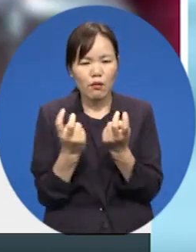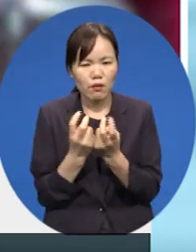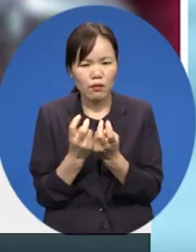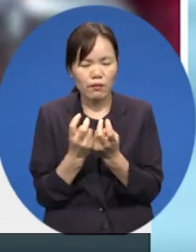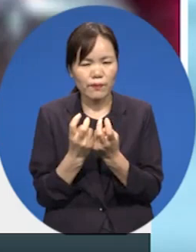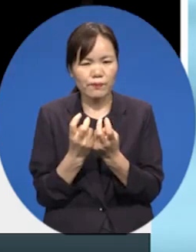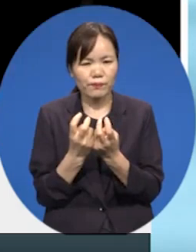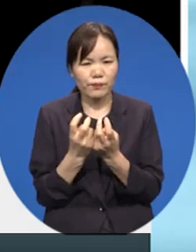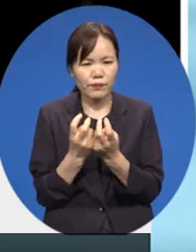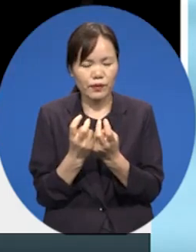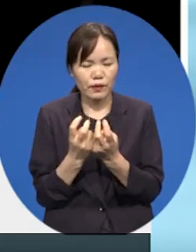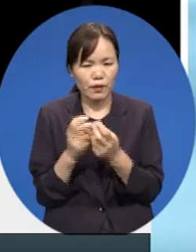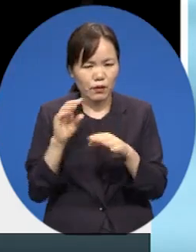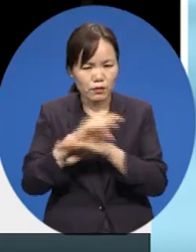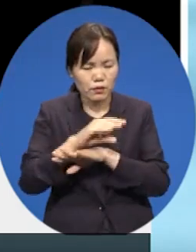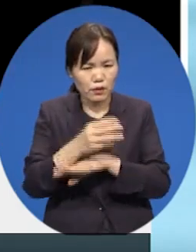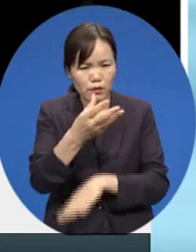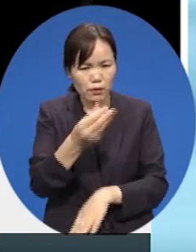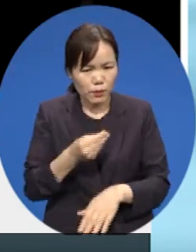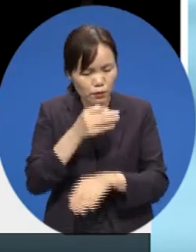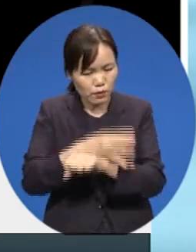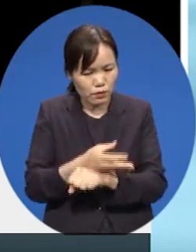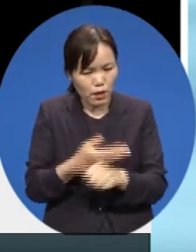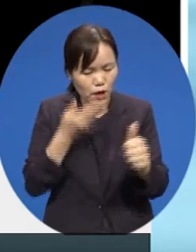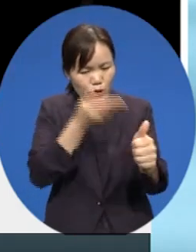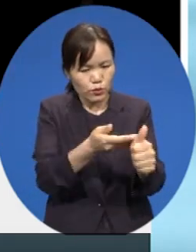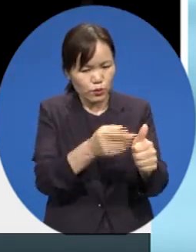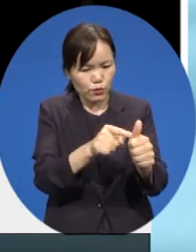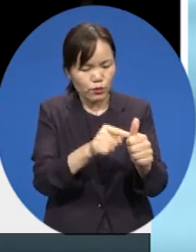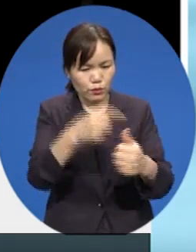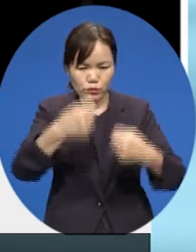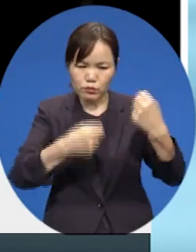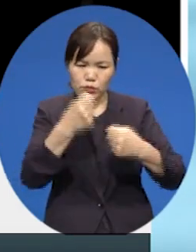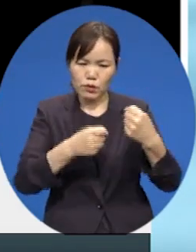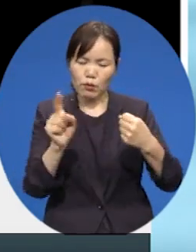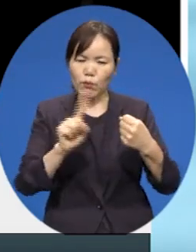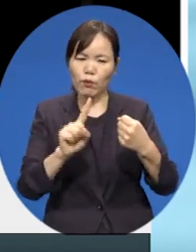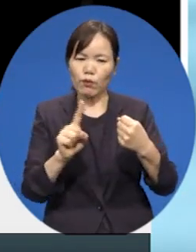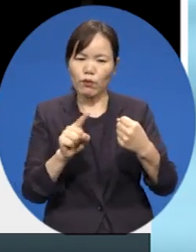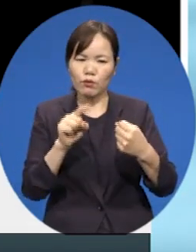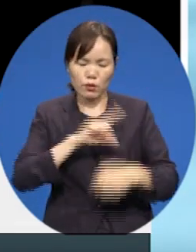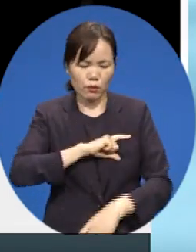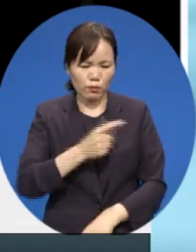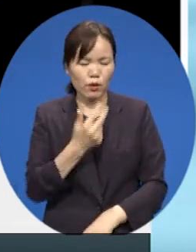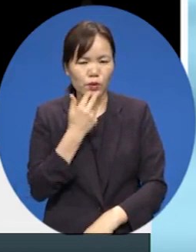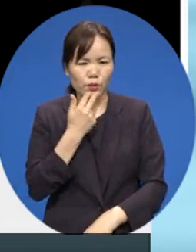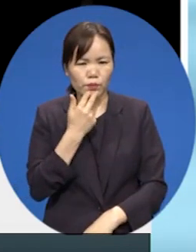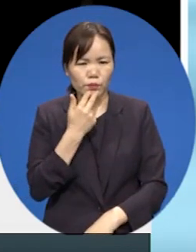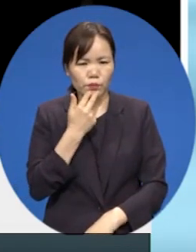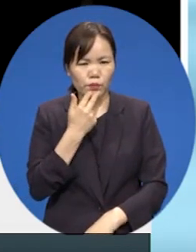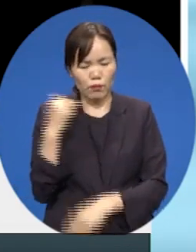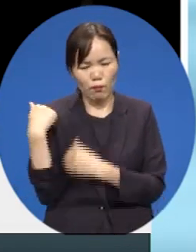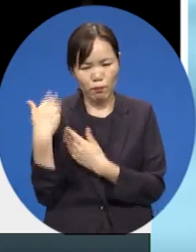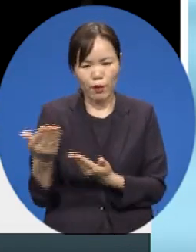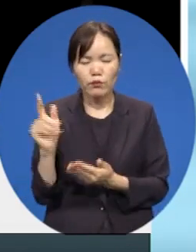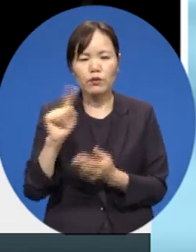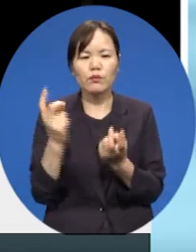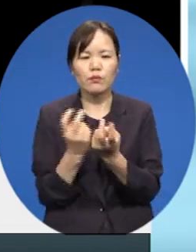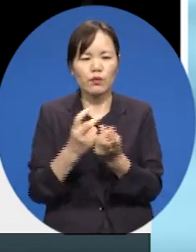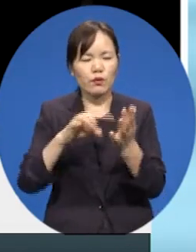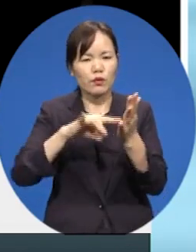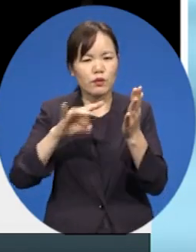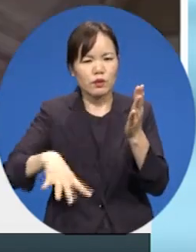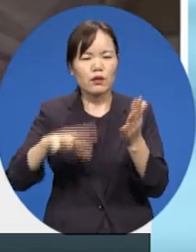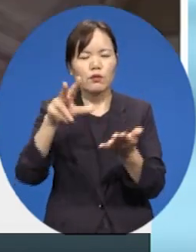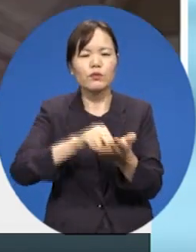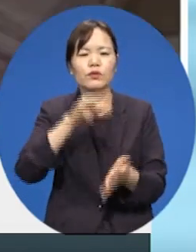뭔가를 해 줬기 래 노 10시 가 이 차량을 운전하게 된 것인 양 그러면 무면허 운전을 방조한 것인가 등등 등 세금 문제도 있을